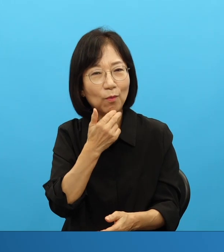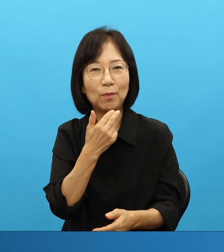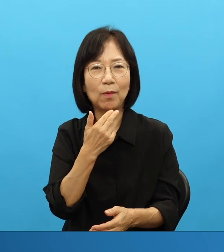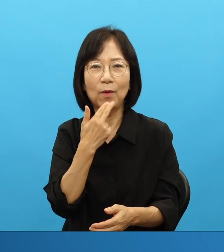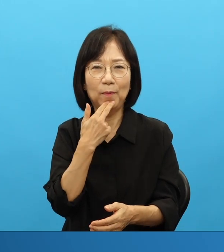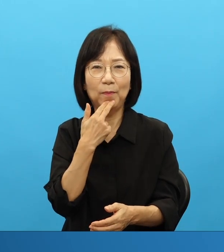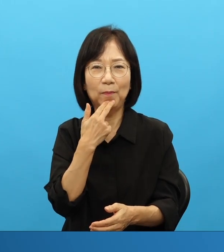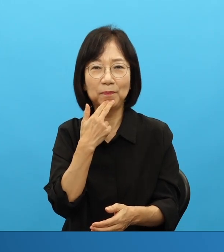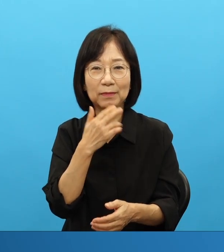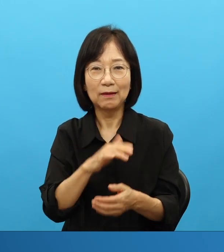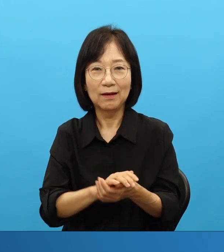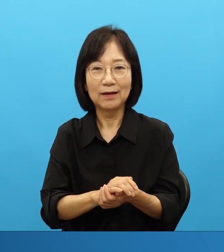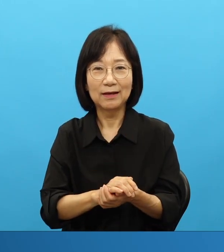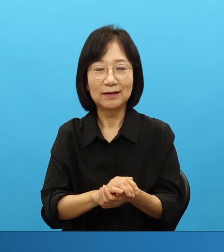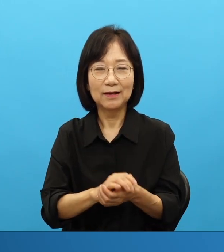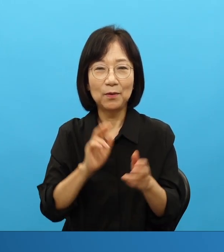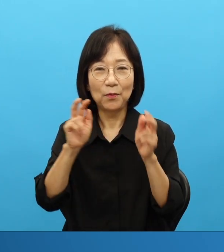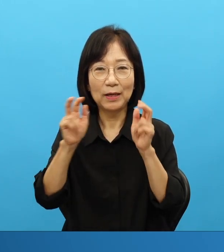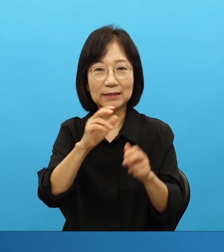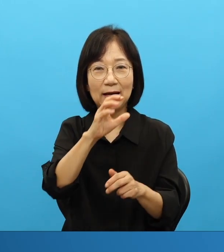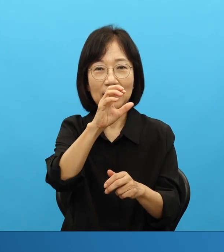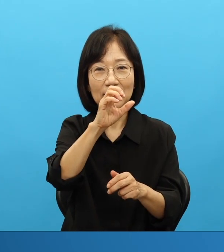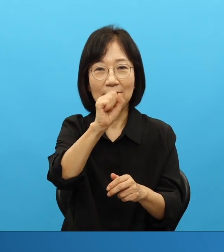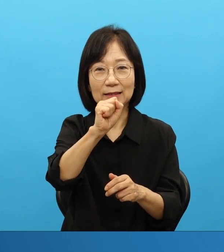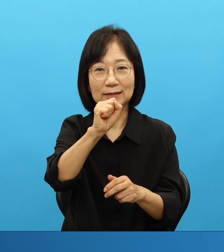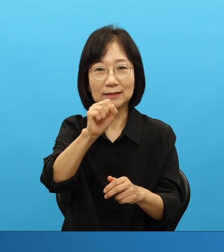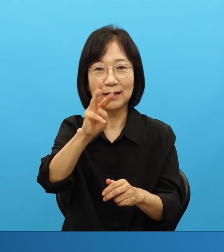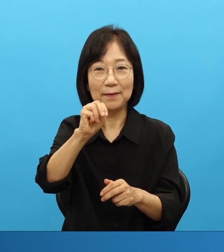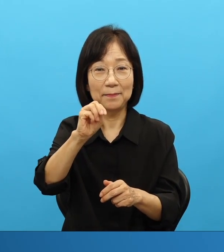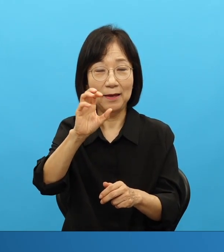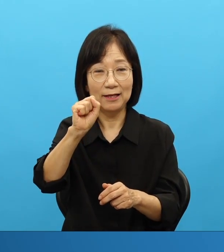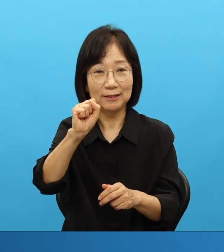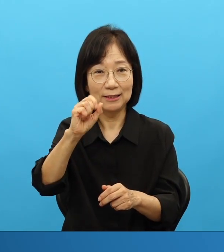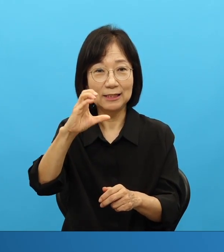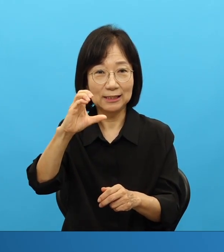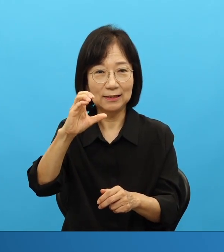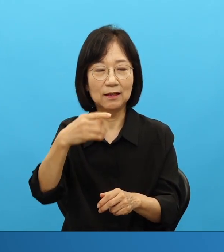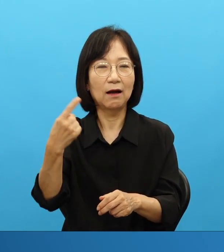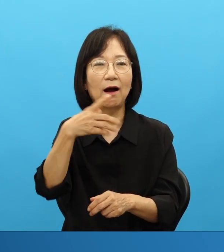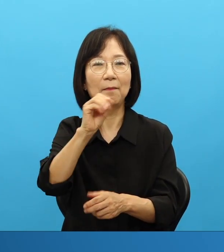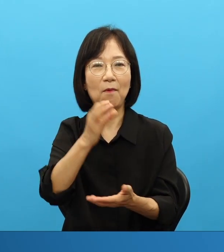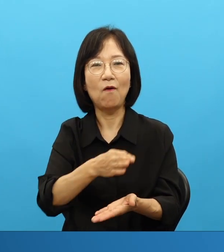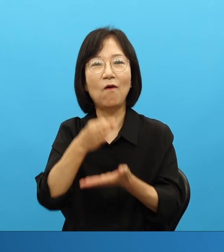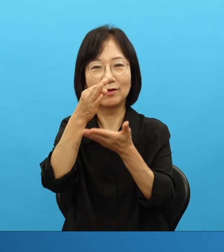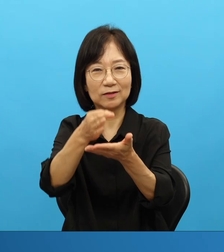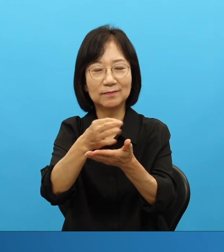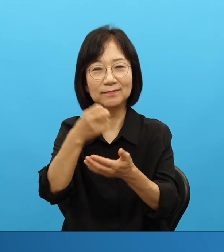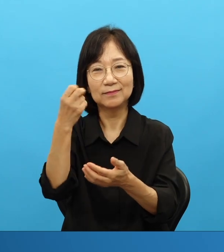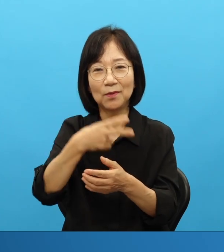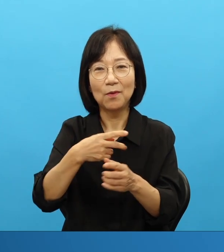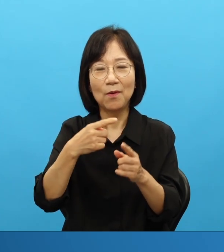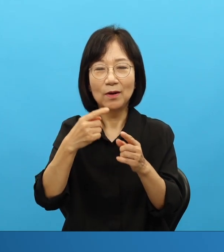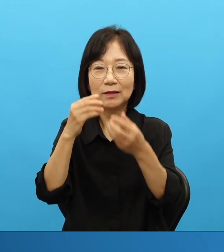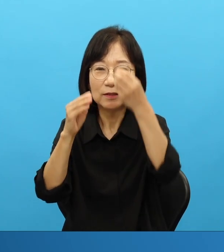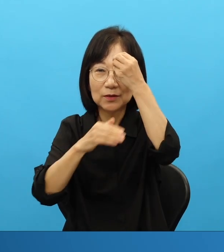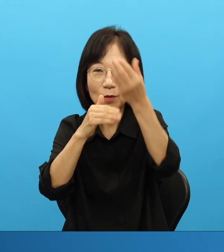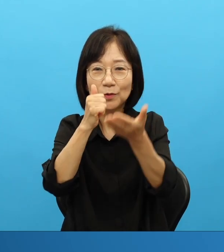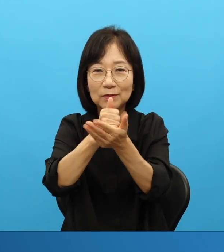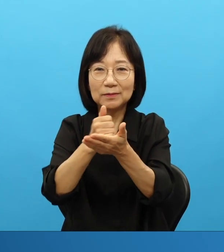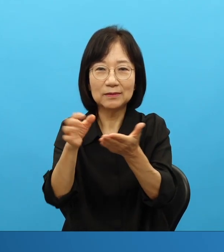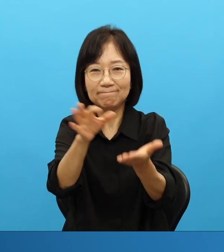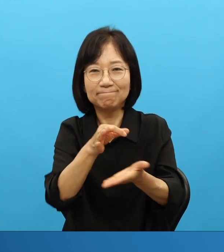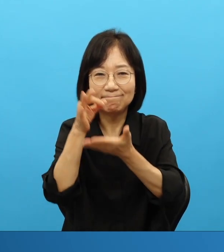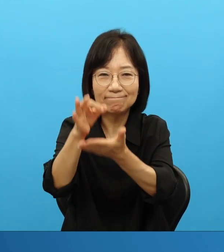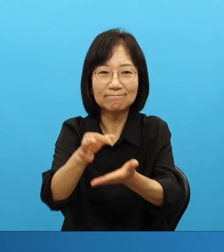주식회사 SMSC에서 각각 1,000만 원을 헌금하는 등 교회와 산업체, 많은 성도들이 이번